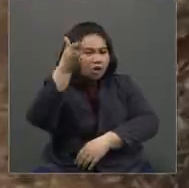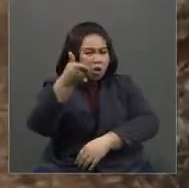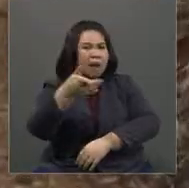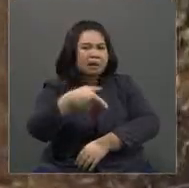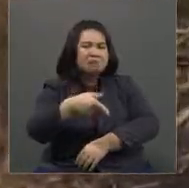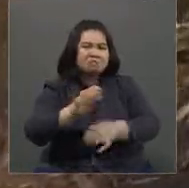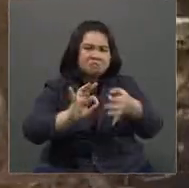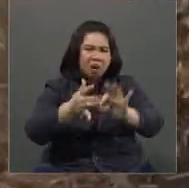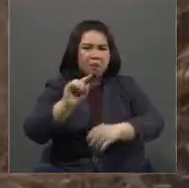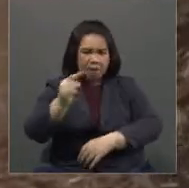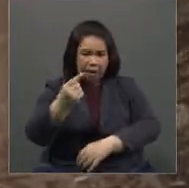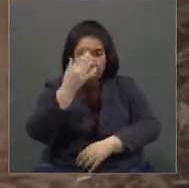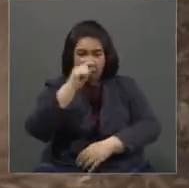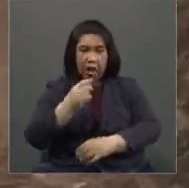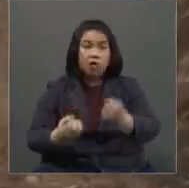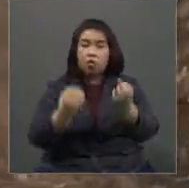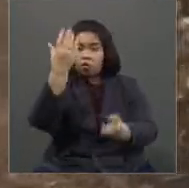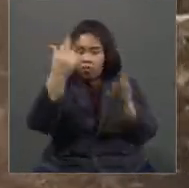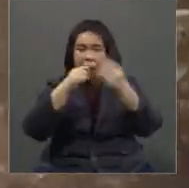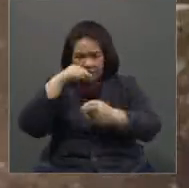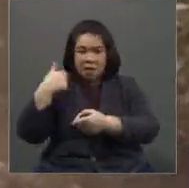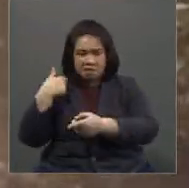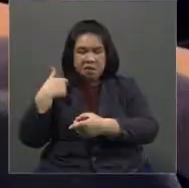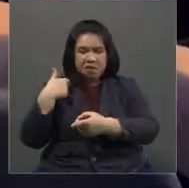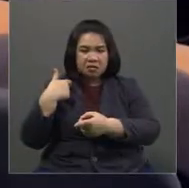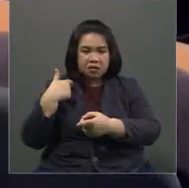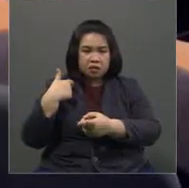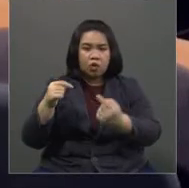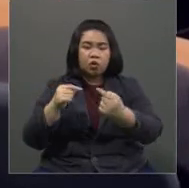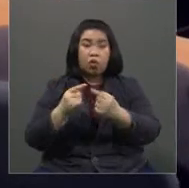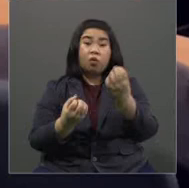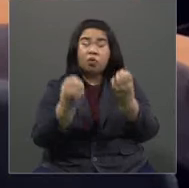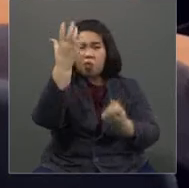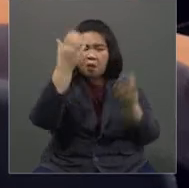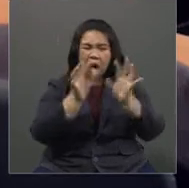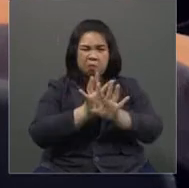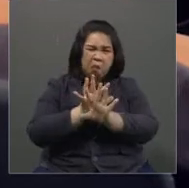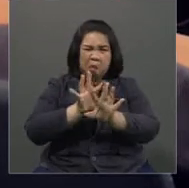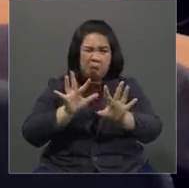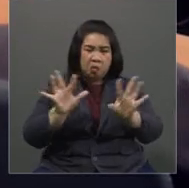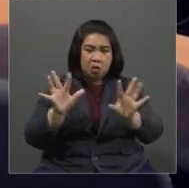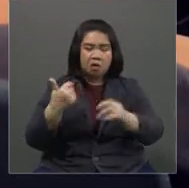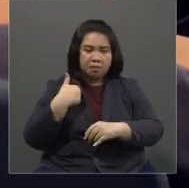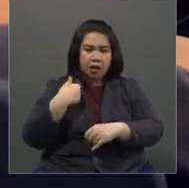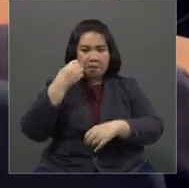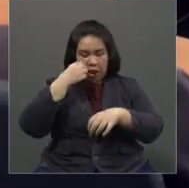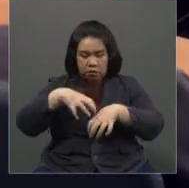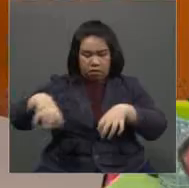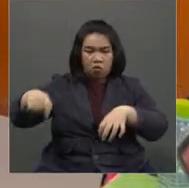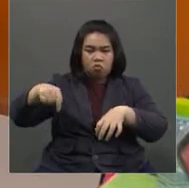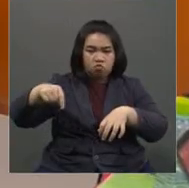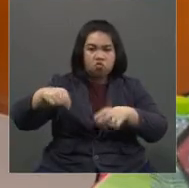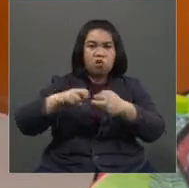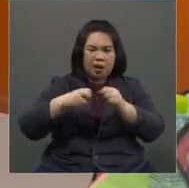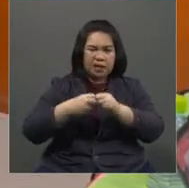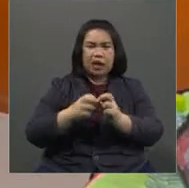อีกเพราะฝั่งไทยเนี่ยมีต้นไม้ค่ะโดยเฉพาะเพราะนะคะเบอกว่าเป็นต้นสนเนี่ยหนาแน่นทีเดียวแล้วก็มีบ้านเรือนพี่น้องประชาชนอยู่ในพื้นที่